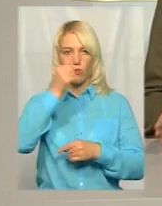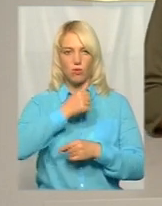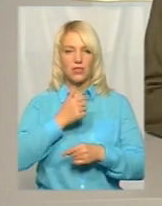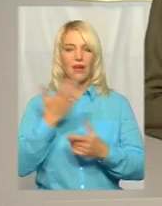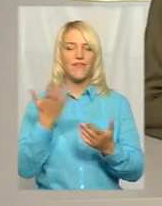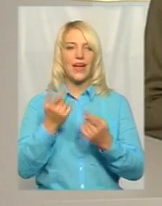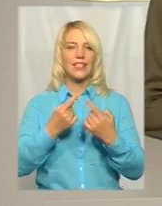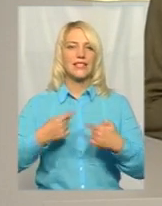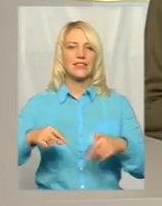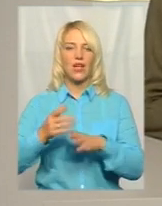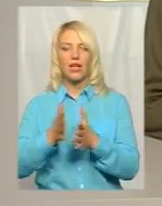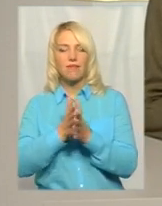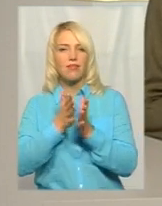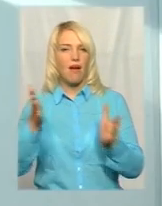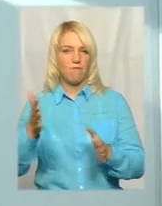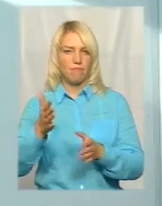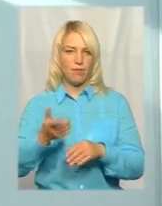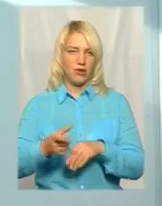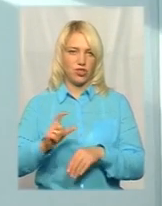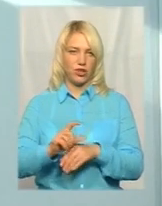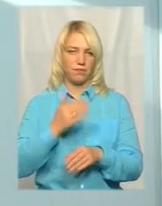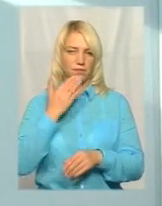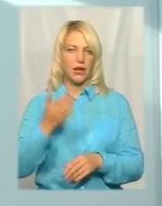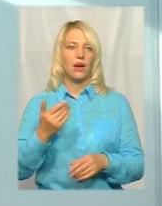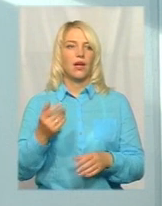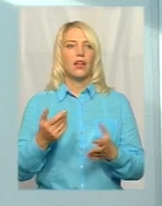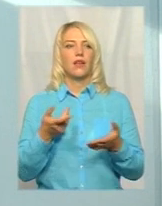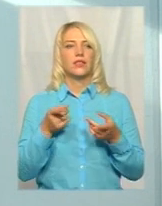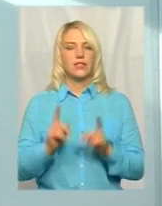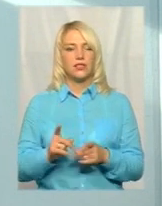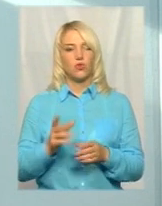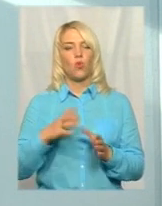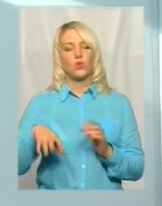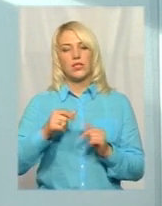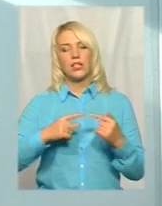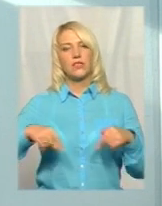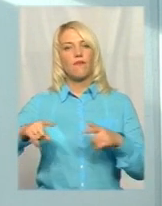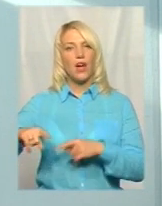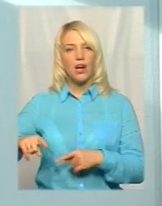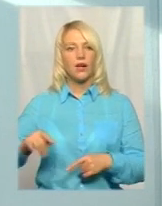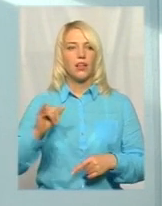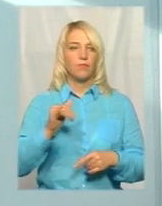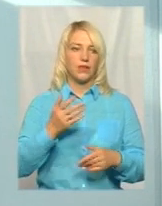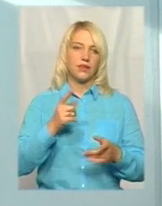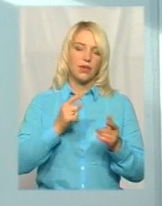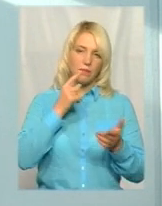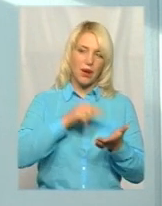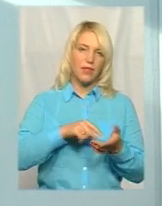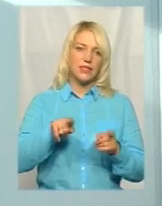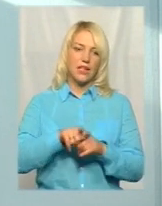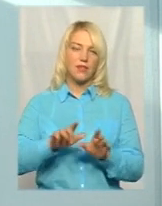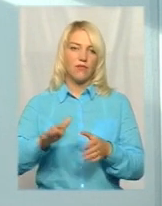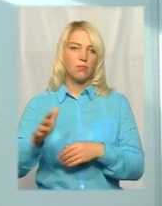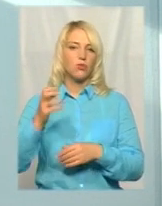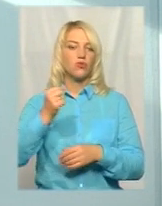найбільше? Ну, хочу сказати, що дійсно, в принципі, майже в всіх сферах і траплялися такі випадки. Хочу сказати,